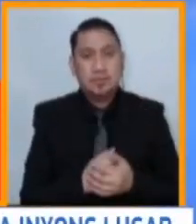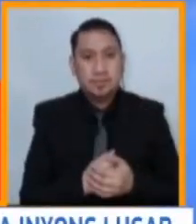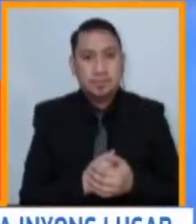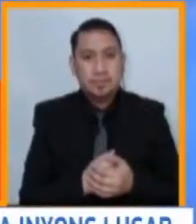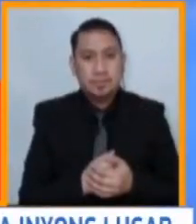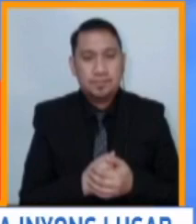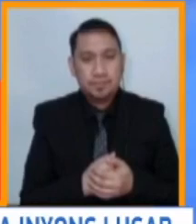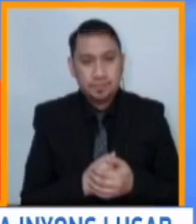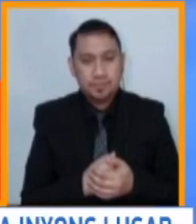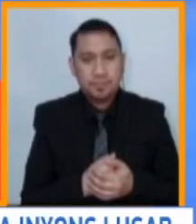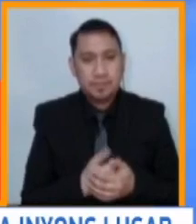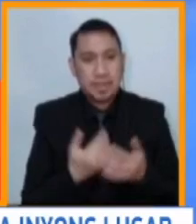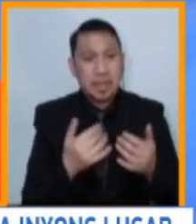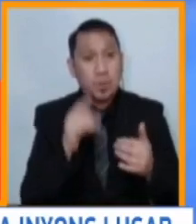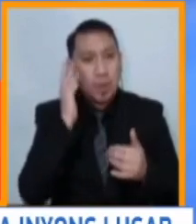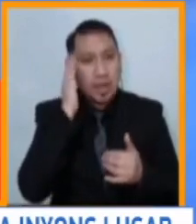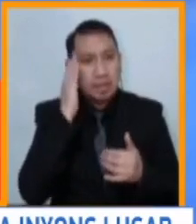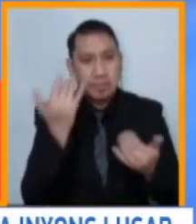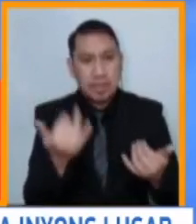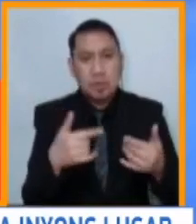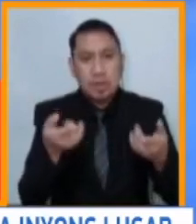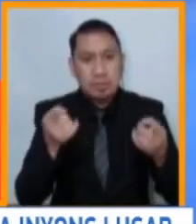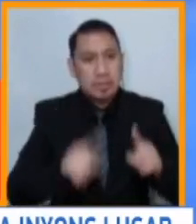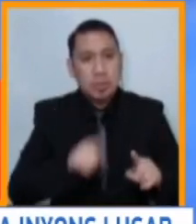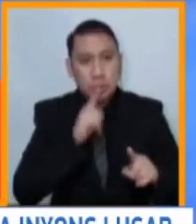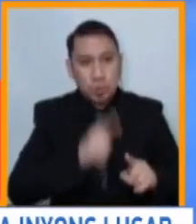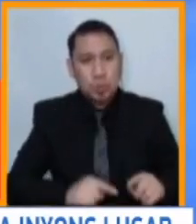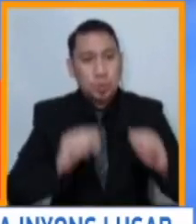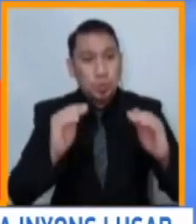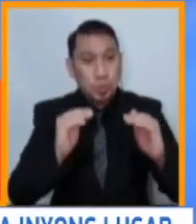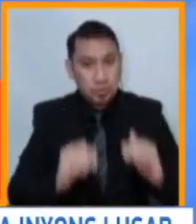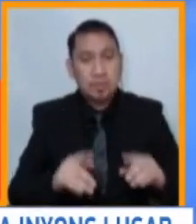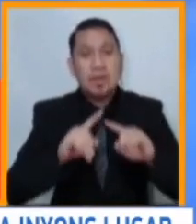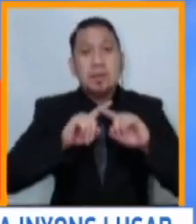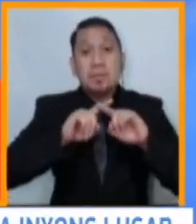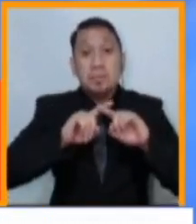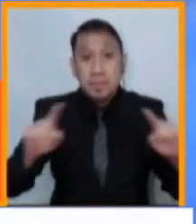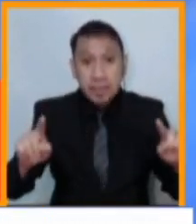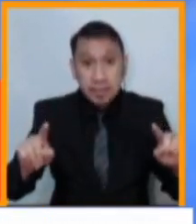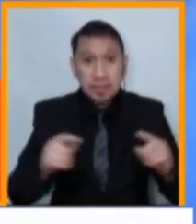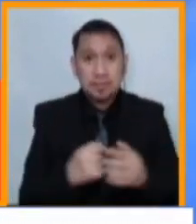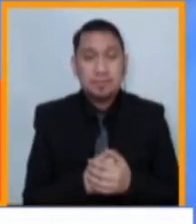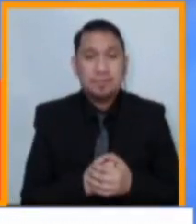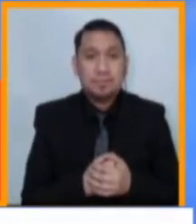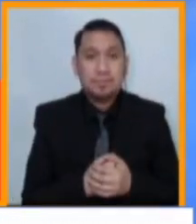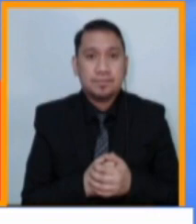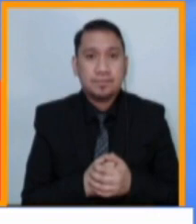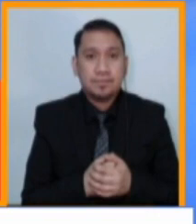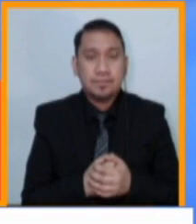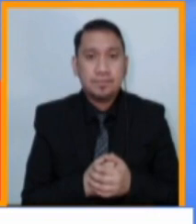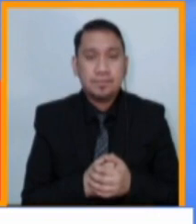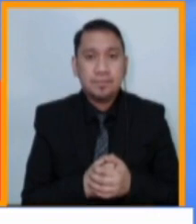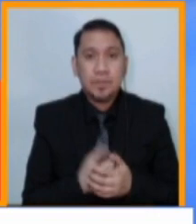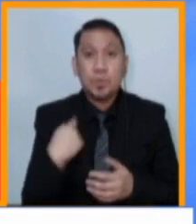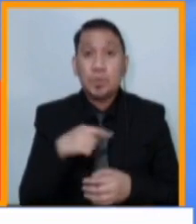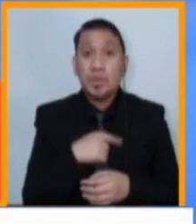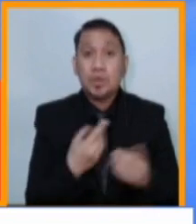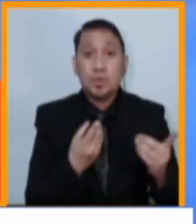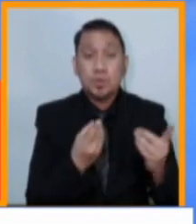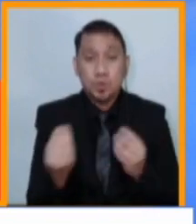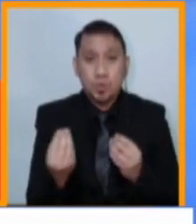bababa pong level. Ganun po man po, no? At ito po sa mga ginagawa natin, ay gusto rin po natin humingi